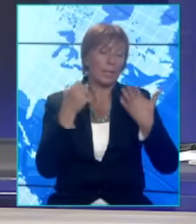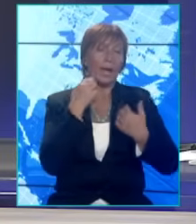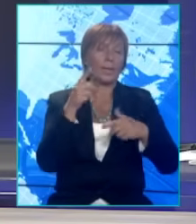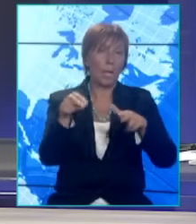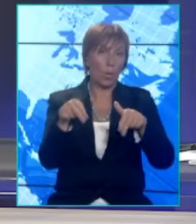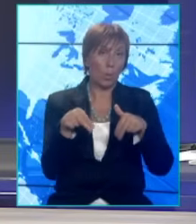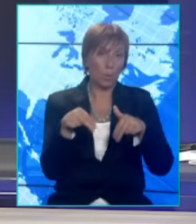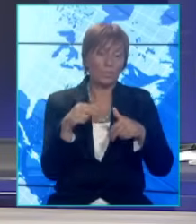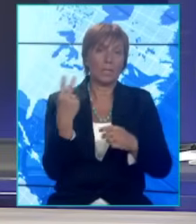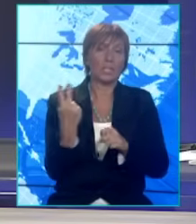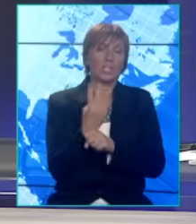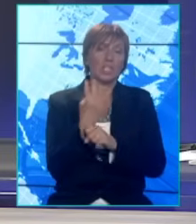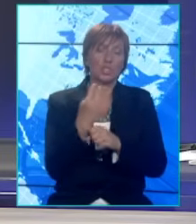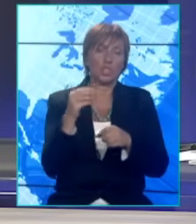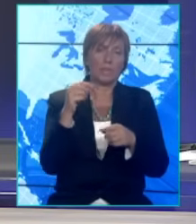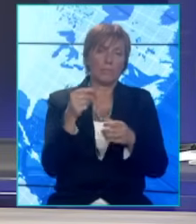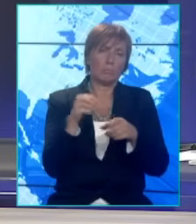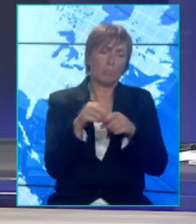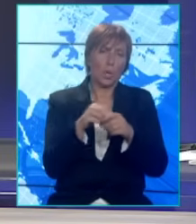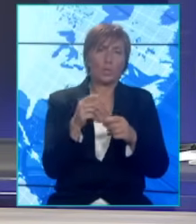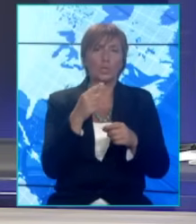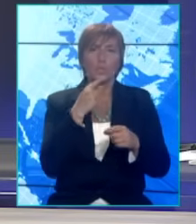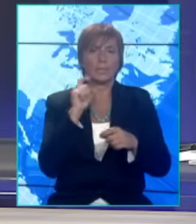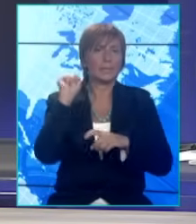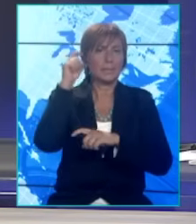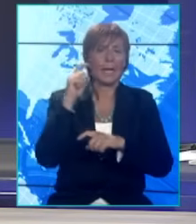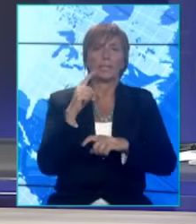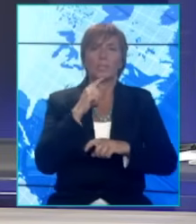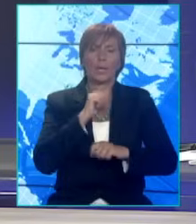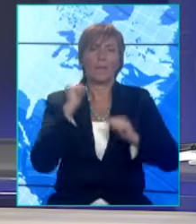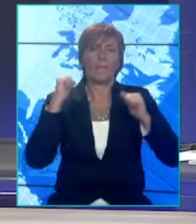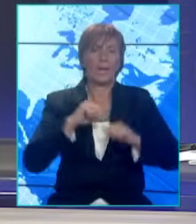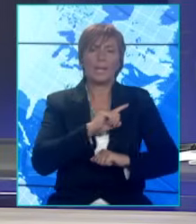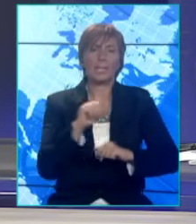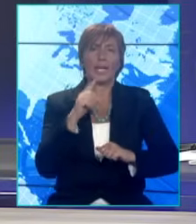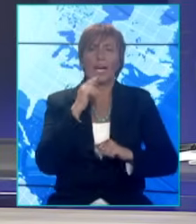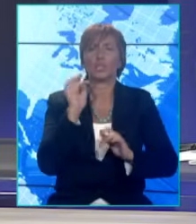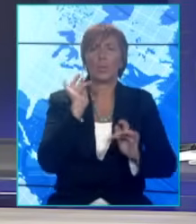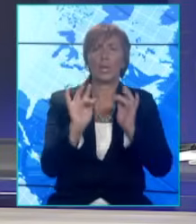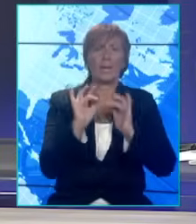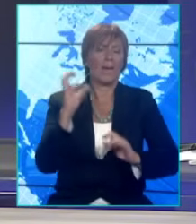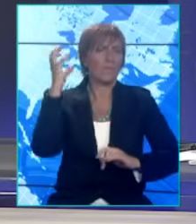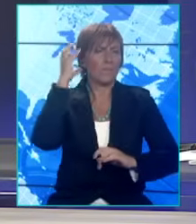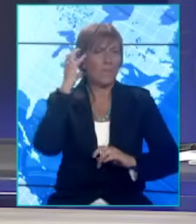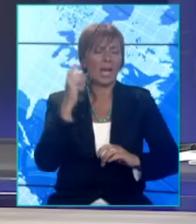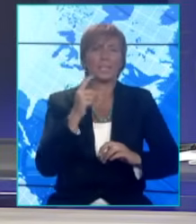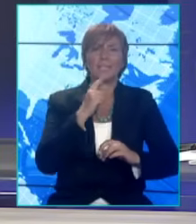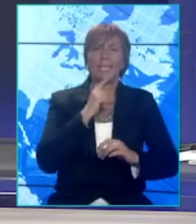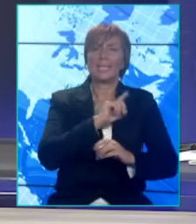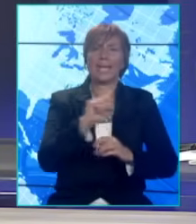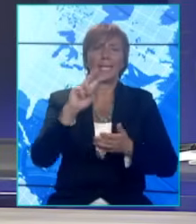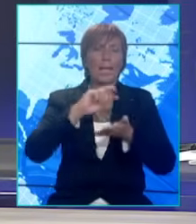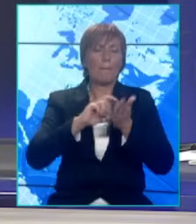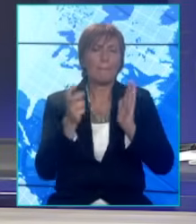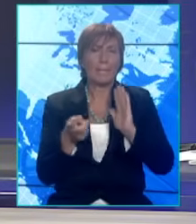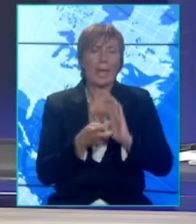usvajen državni proračun, iz oporbe su bile poprilično glasne kritike da vlast u globalnom fiskalnom okviru nije ni